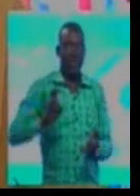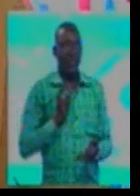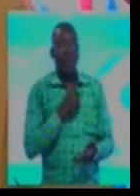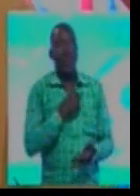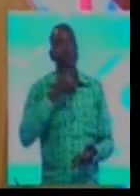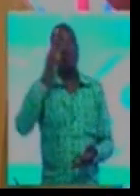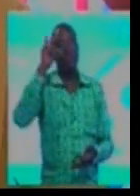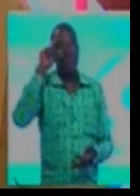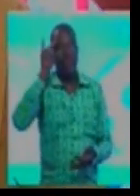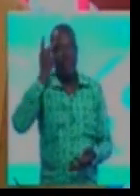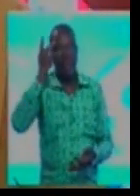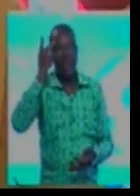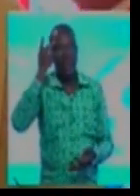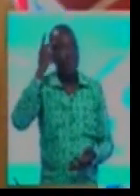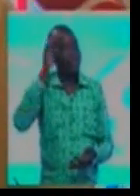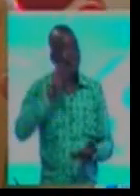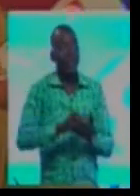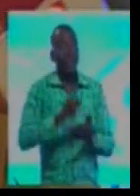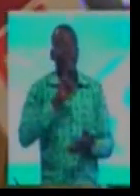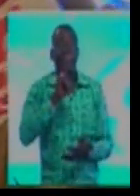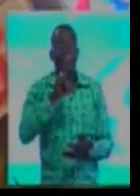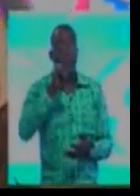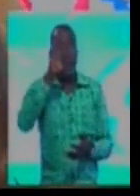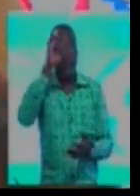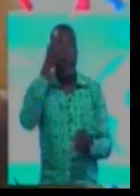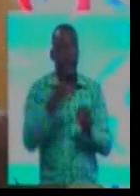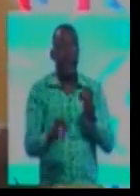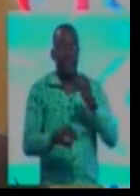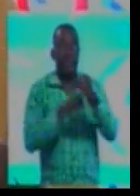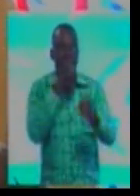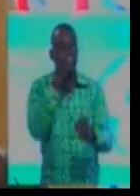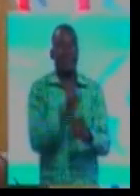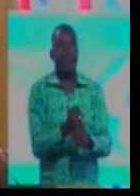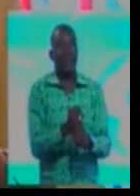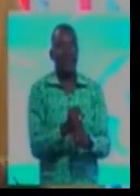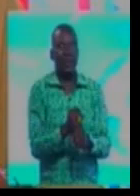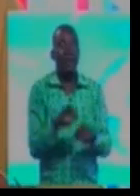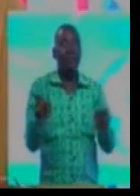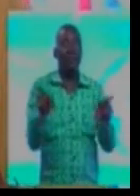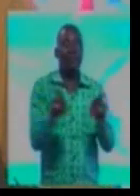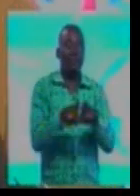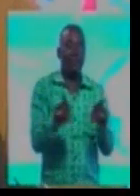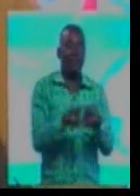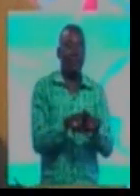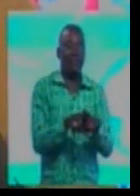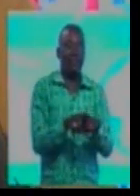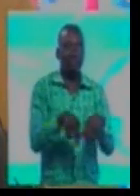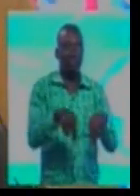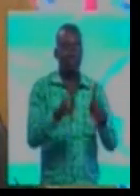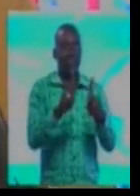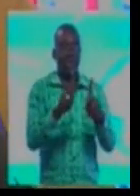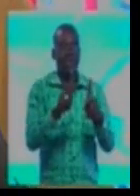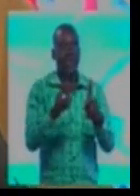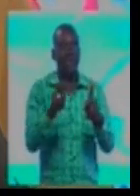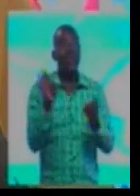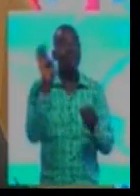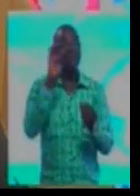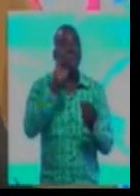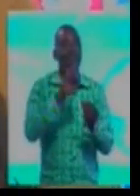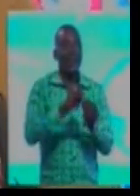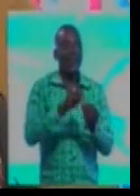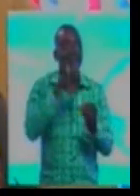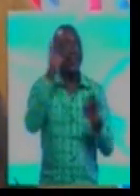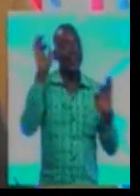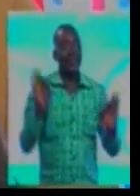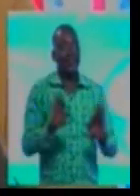que c'est un ouf de soulagement, surtout en cette fin d'année, et aussi permettre d'agrémenter vraiment les fêtes de